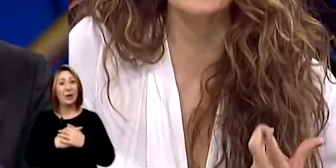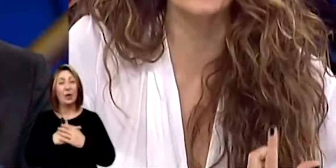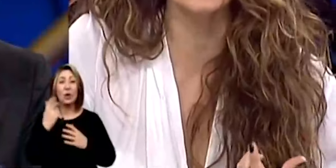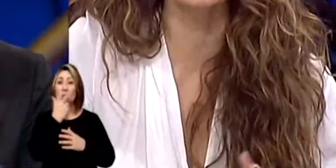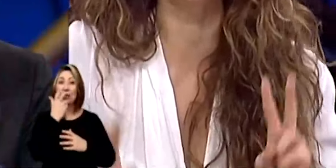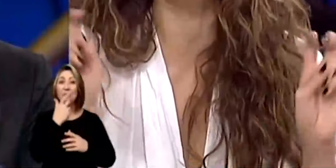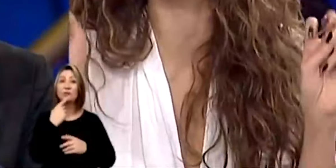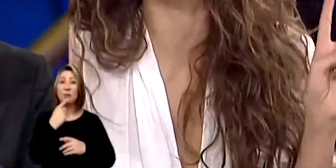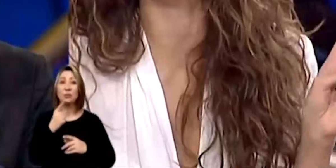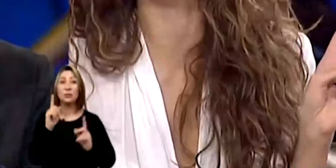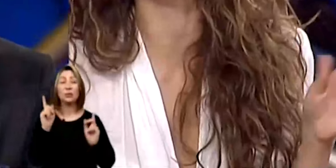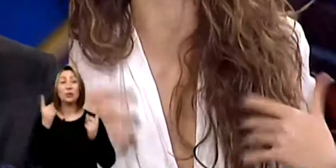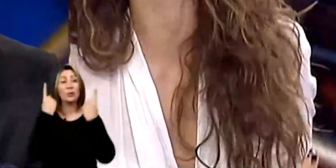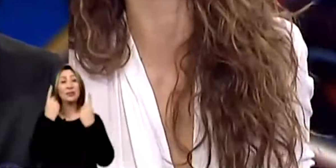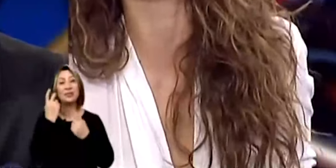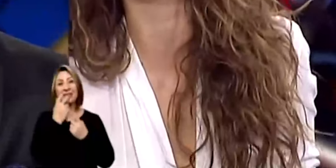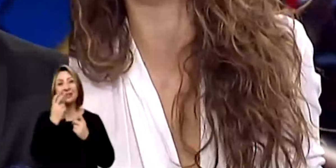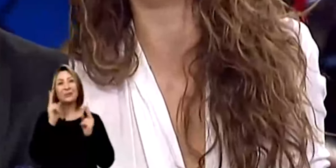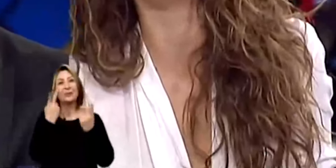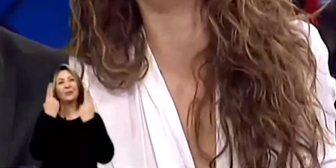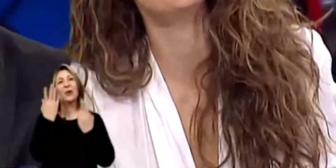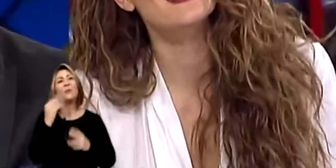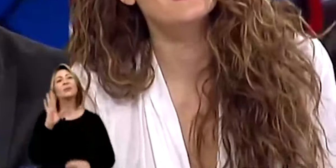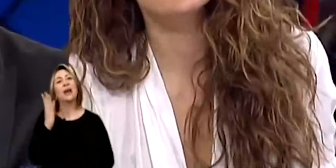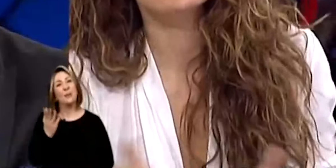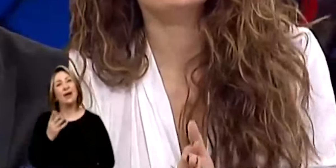konserlerimde de söylüyorum sürpriz şarkı olarak. Artık sürpriz olmayacak ama...